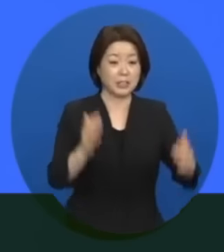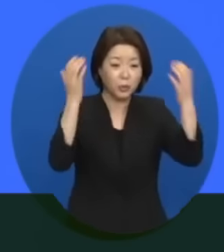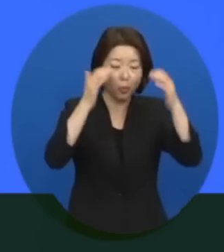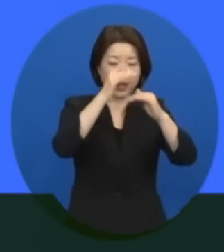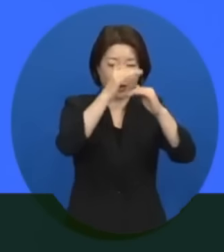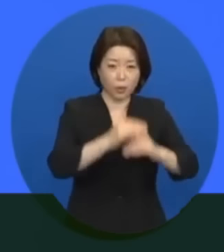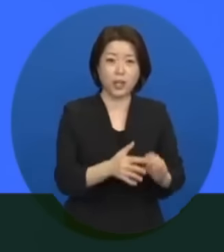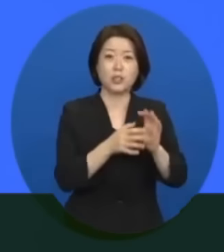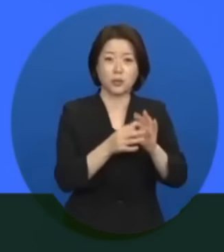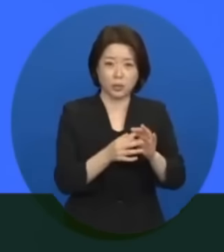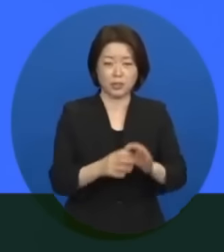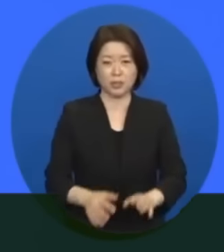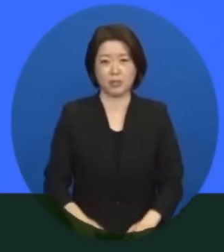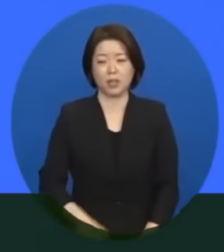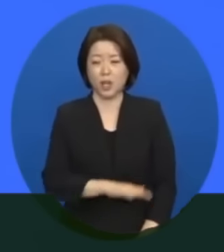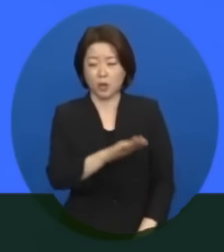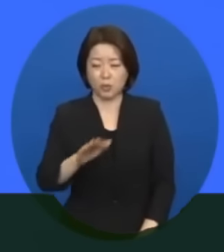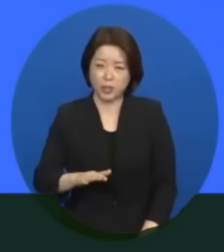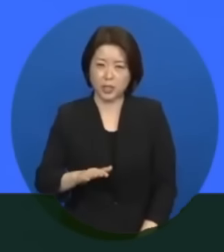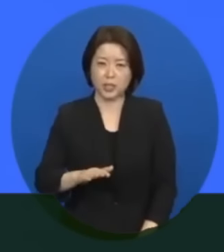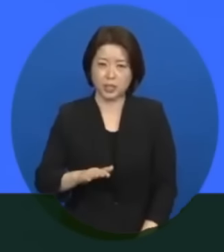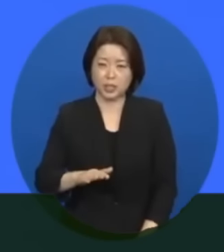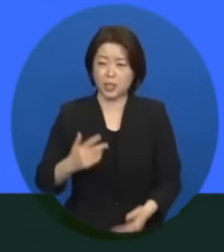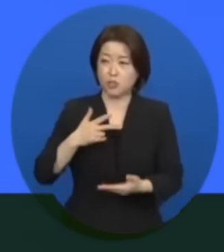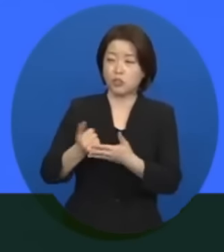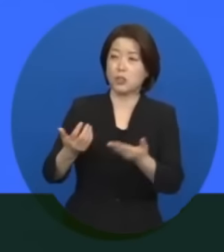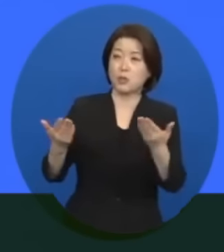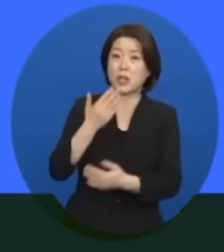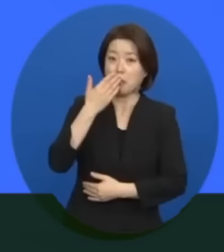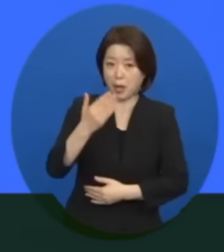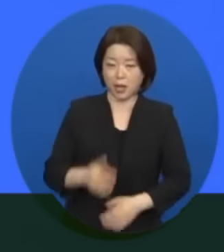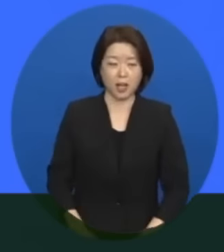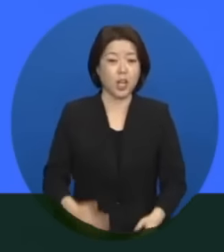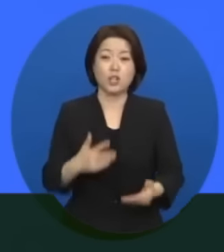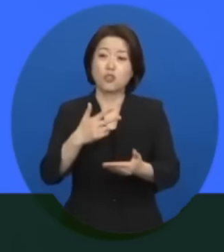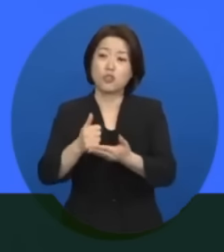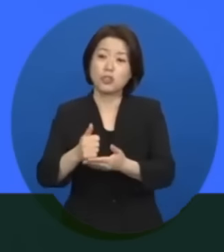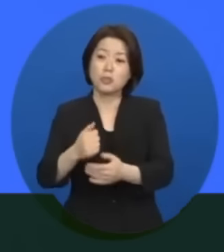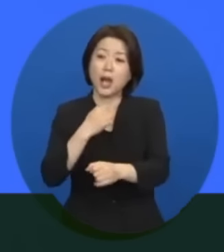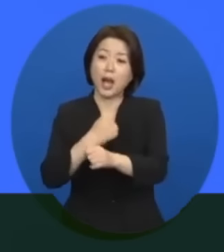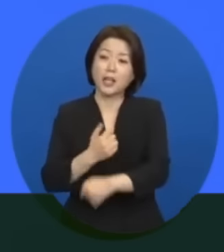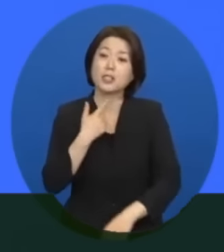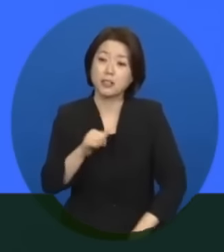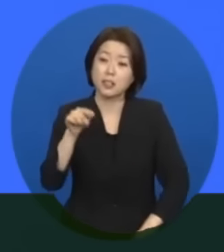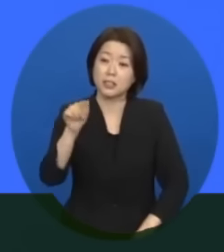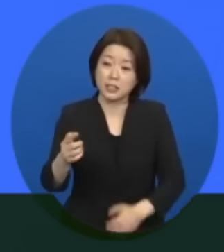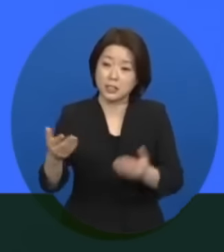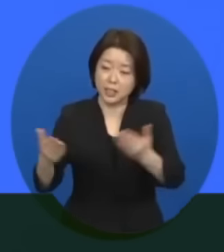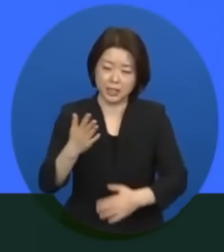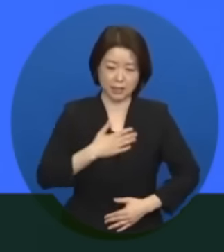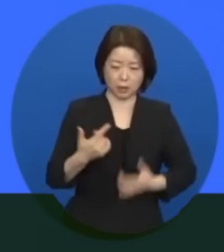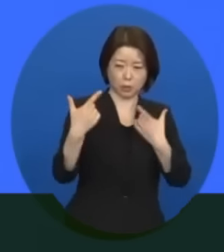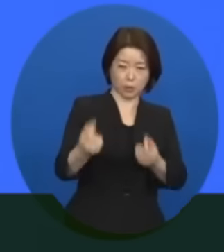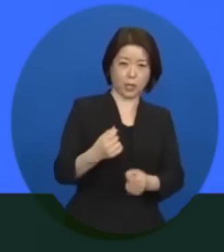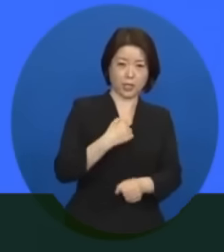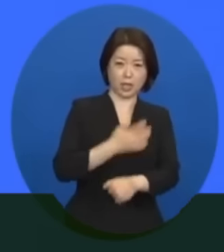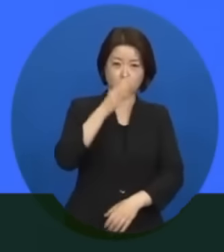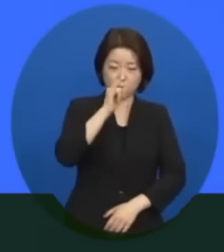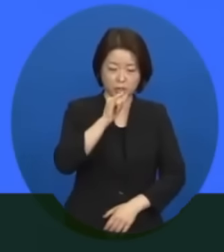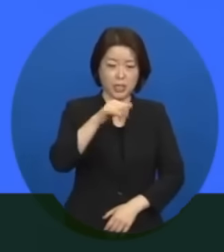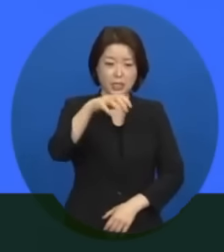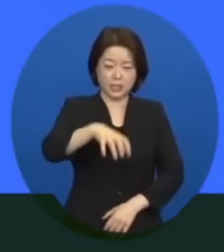우리를 주님의 일을 할 수 있는 주님이 했던 그 일을 우리도 할 수 있는 그 자로 우리를 세워